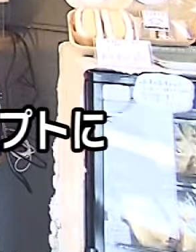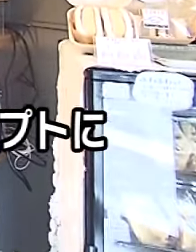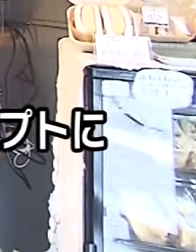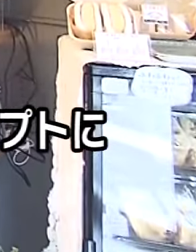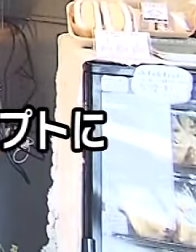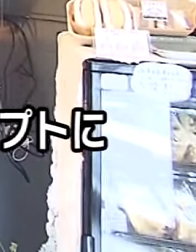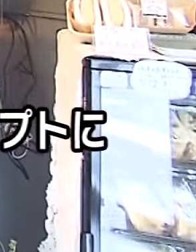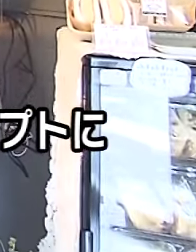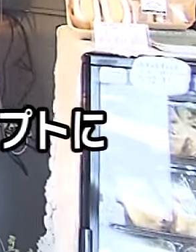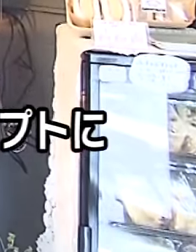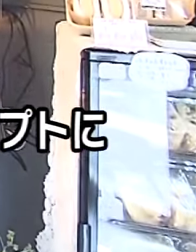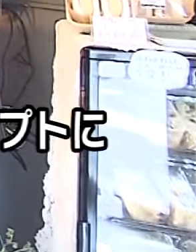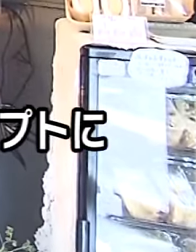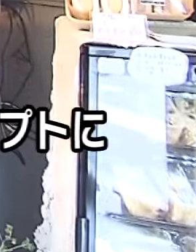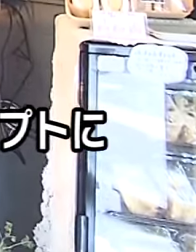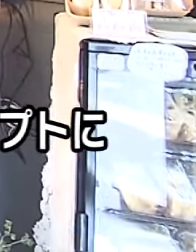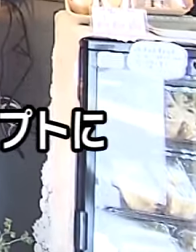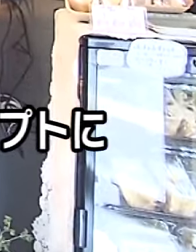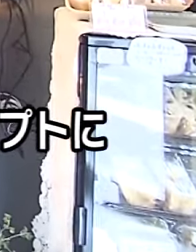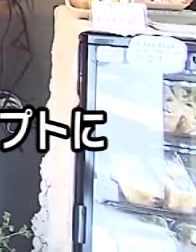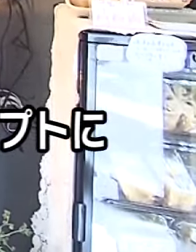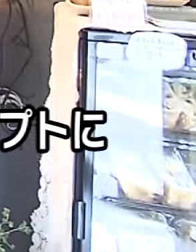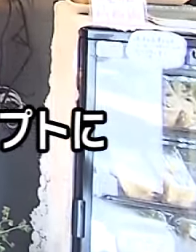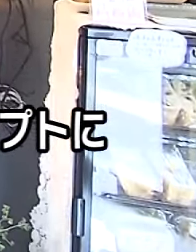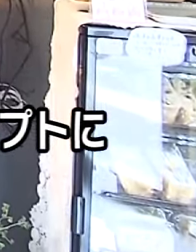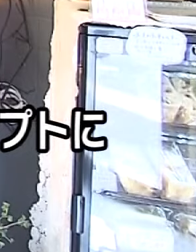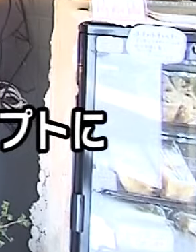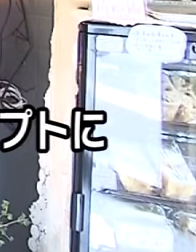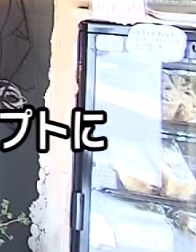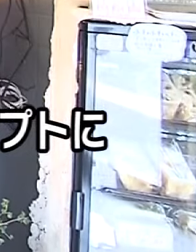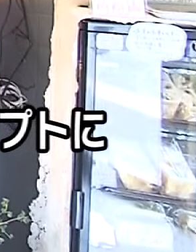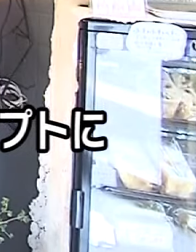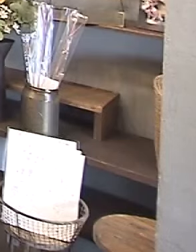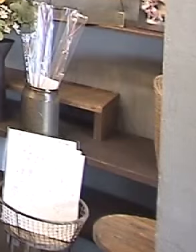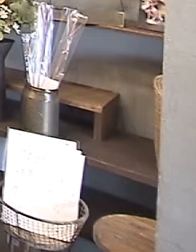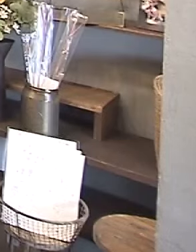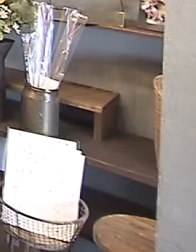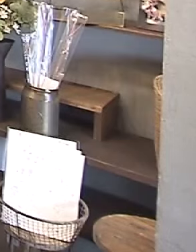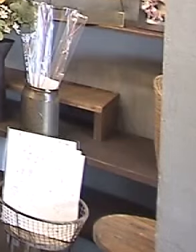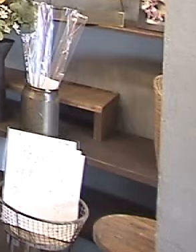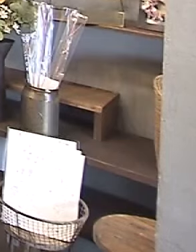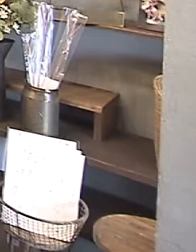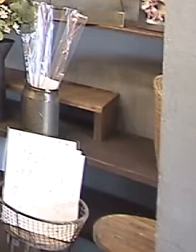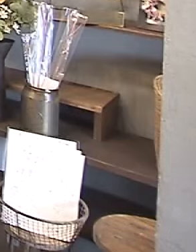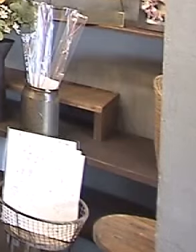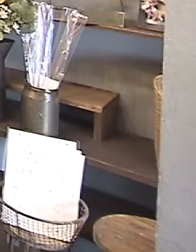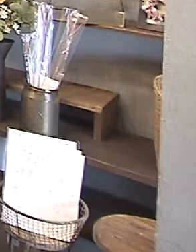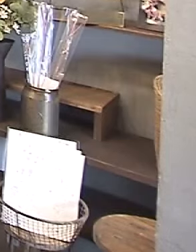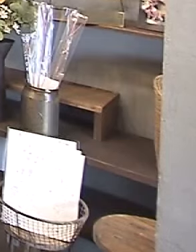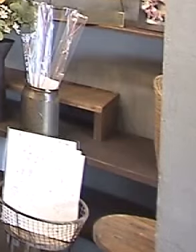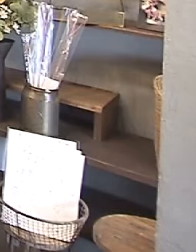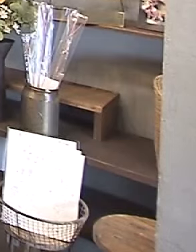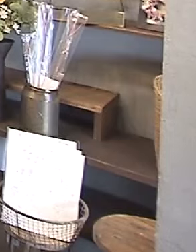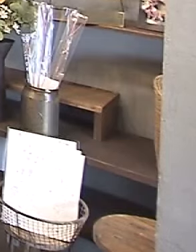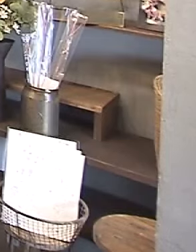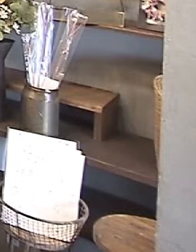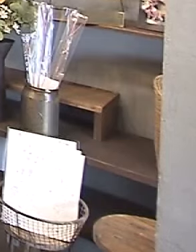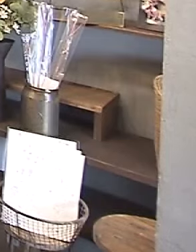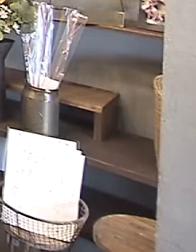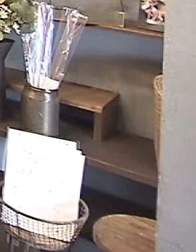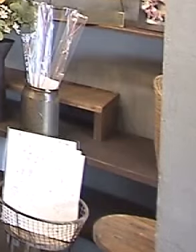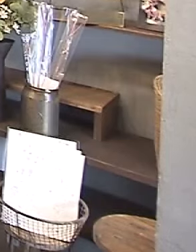とプラスにをコンセプトに、誰でも気軽に立ち寄れるお店です。1階がカフェ、2階がド